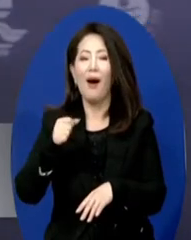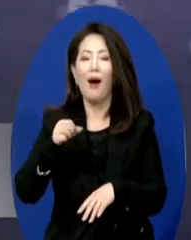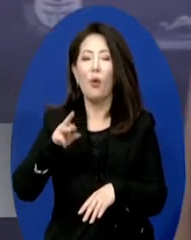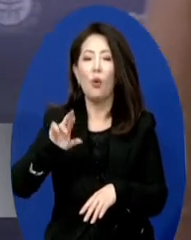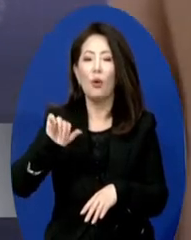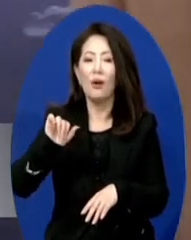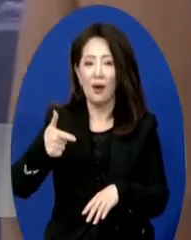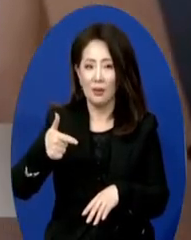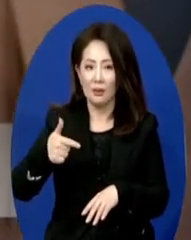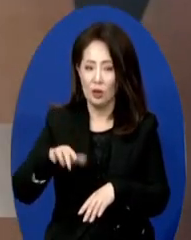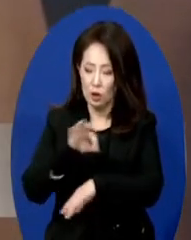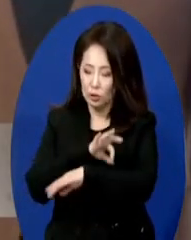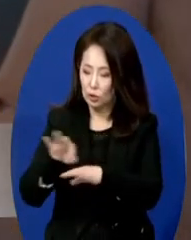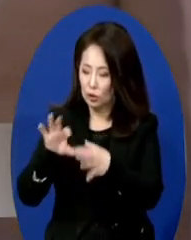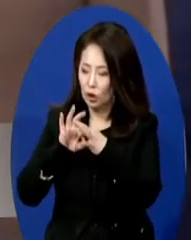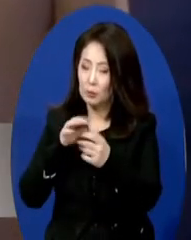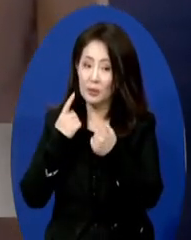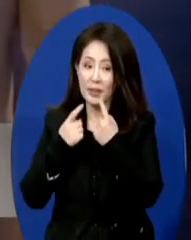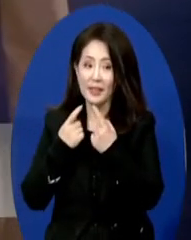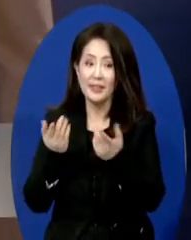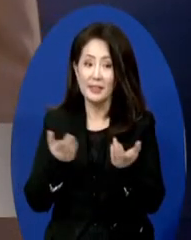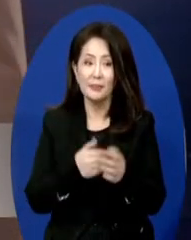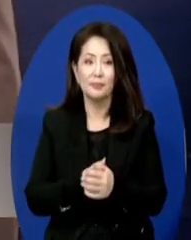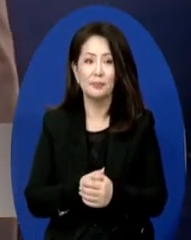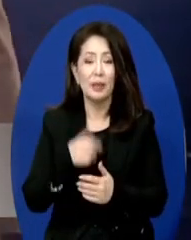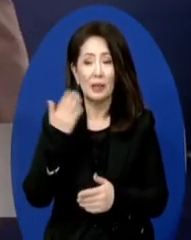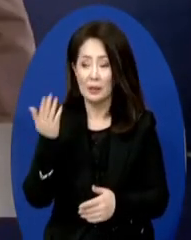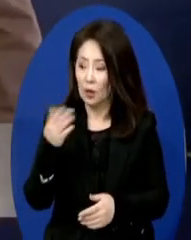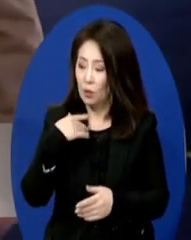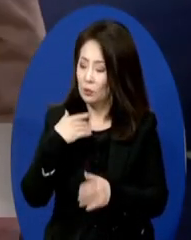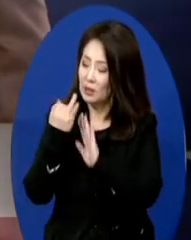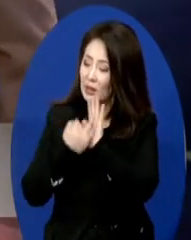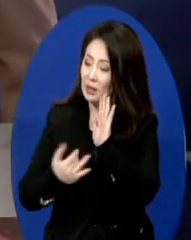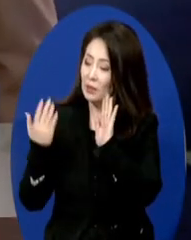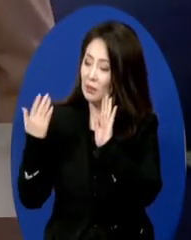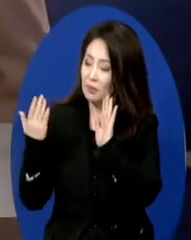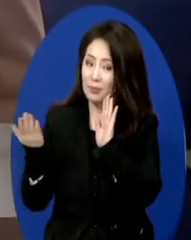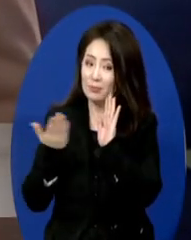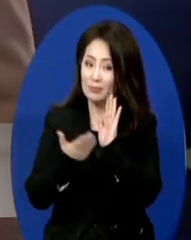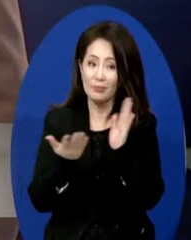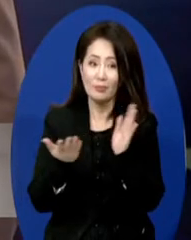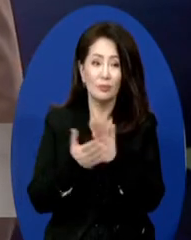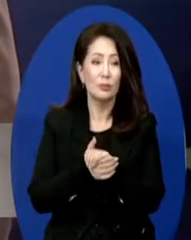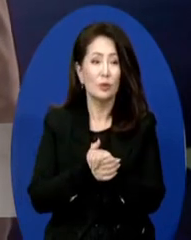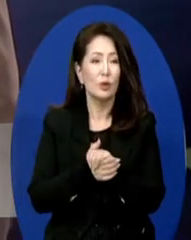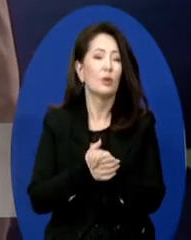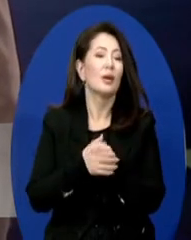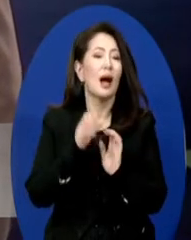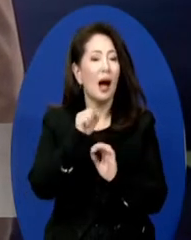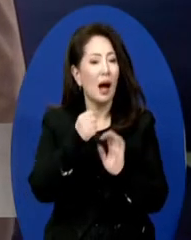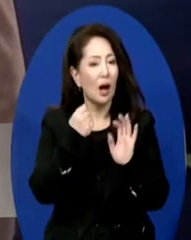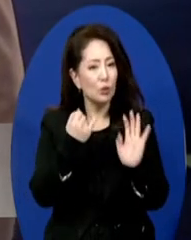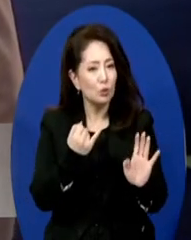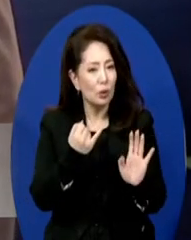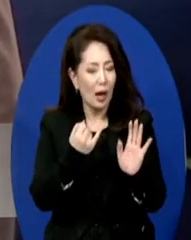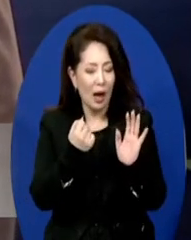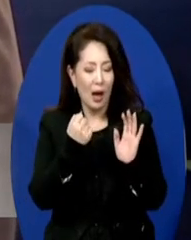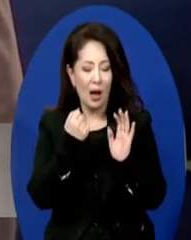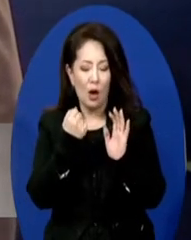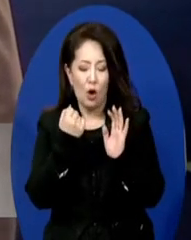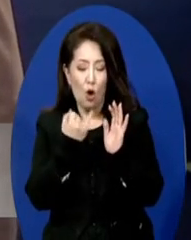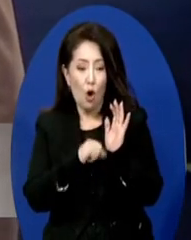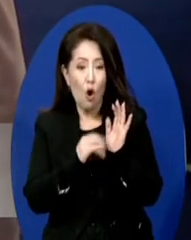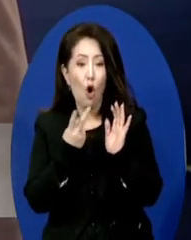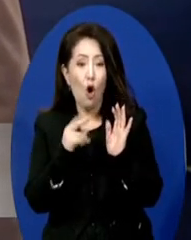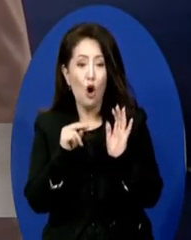Ган Уягтай төслүүдийн талаар ярилцж байна. Тэгэхээр та түрүүнд илтгэлтэй танилцуулсан 6 A6 20 гэсэн төлөвлөгөө